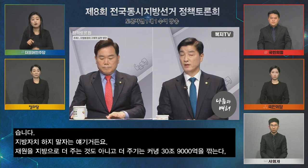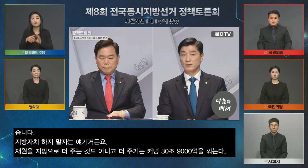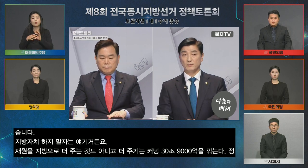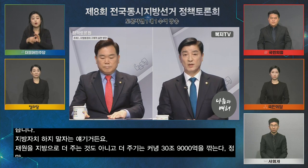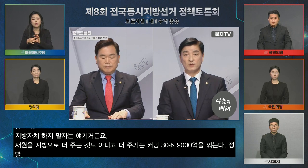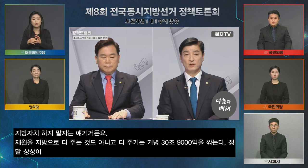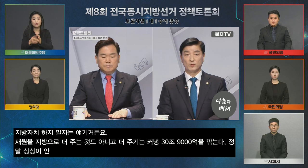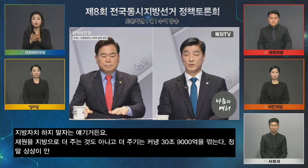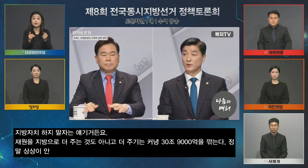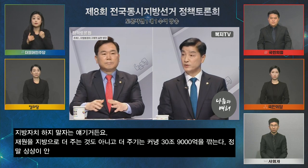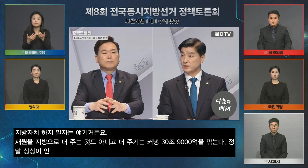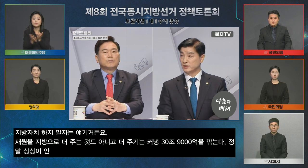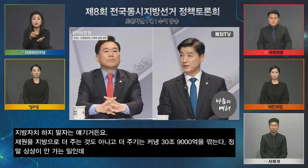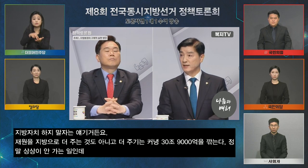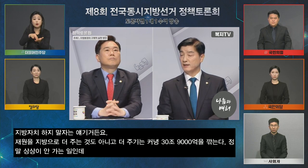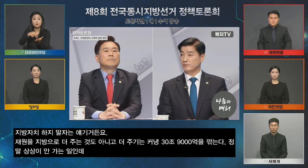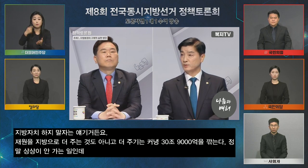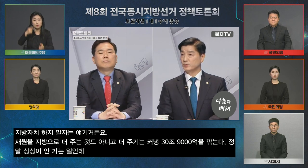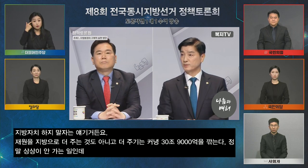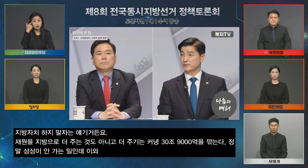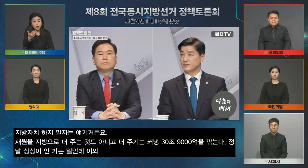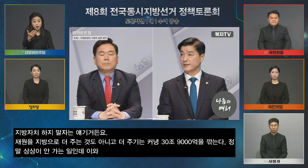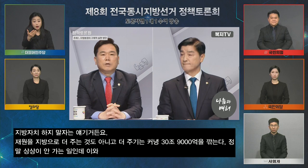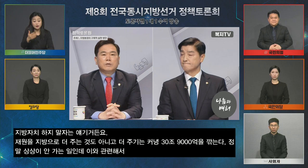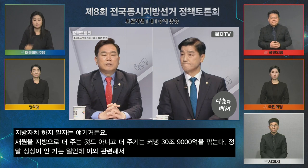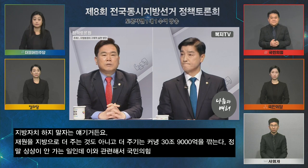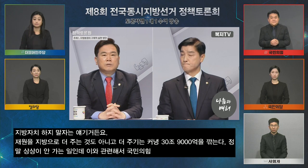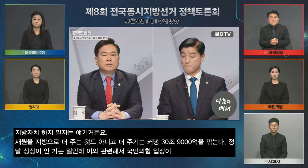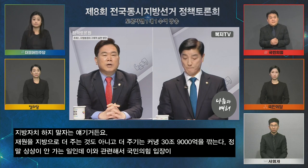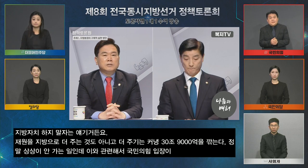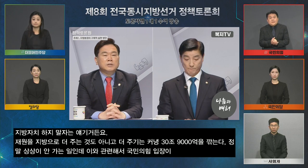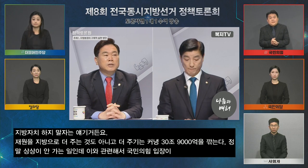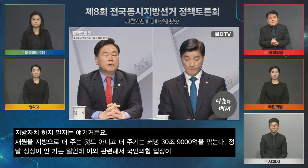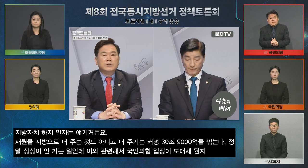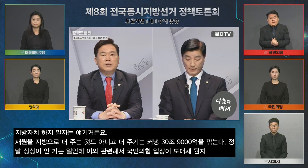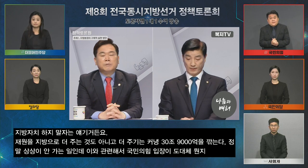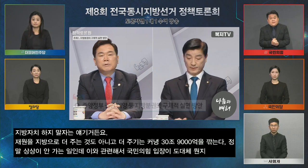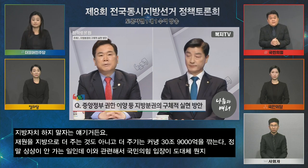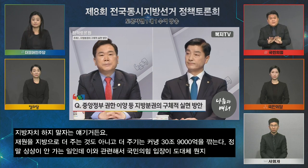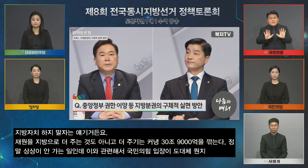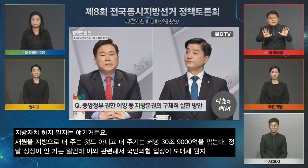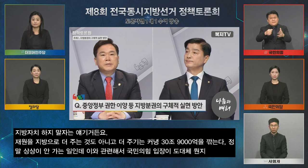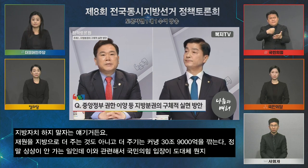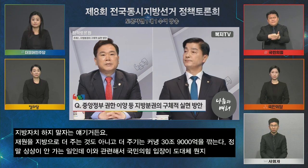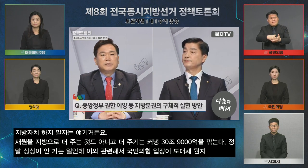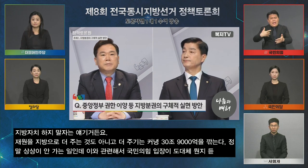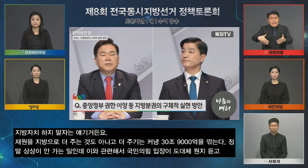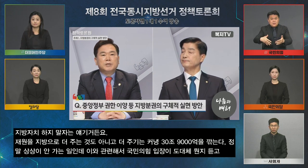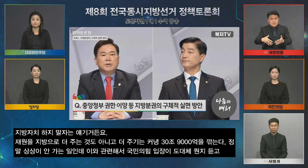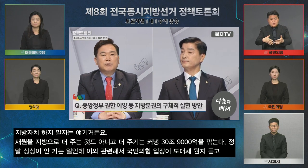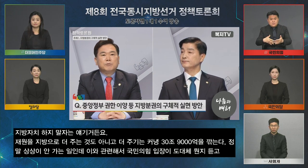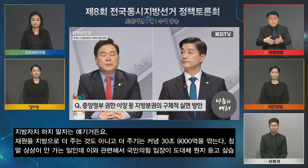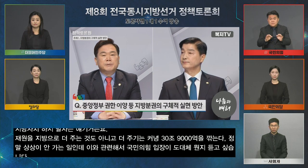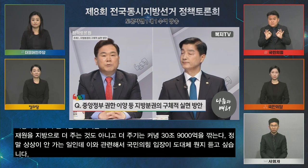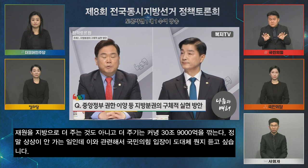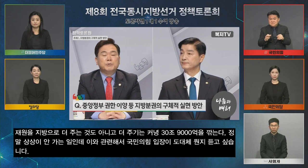국민의힘의 입장이 도시 뭔지 한번 듣고 싶습니다. 전혀 확정된 내용은 아니고요. 지금